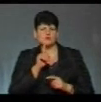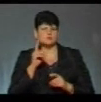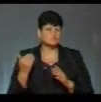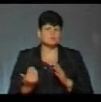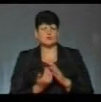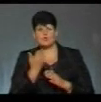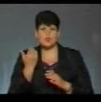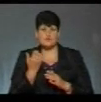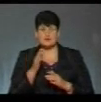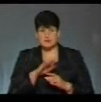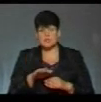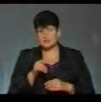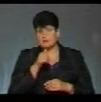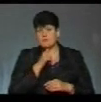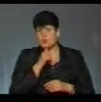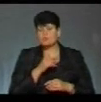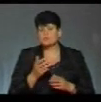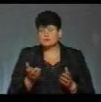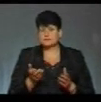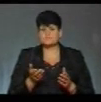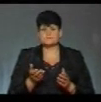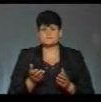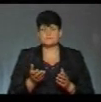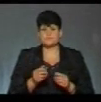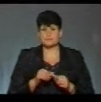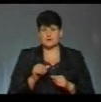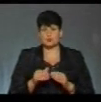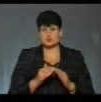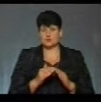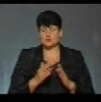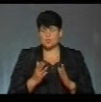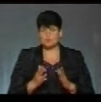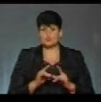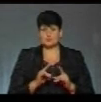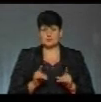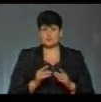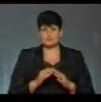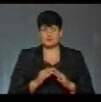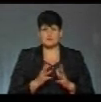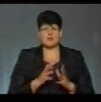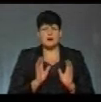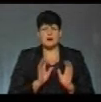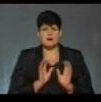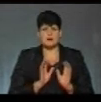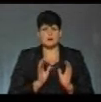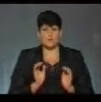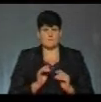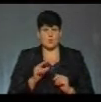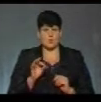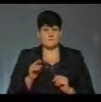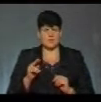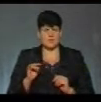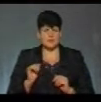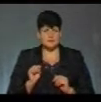і діти це пробують за межами дому. Особливо, коли вдома є гіперопіка і надмірний контроль. Але